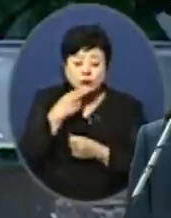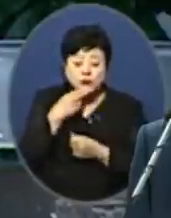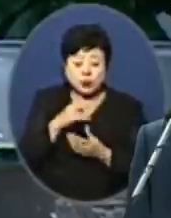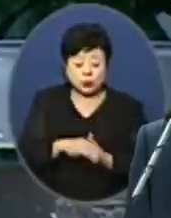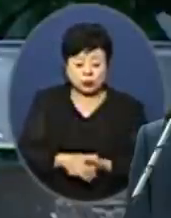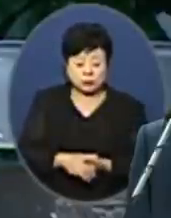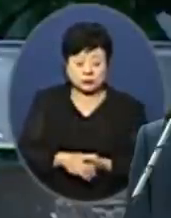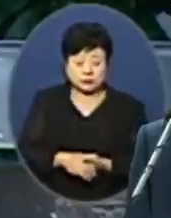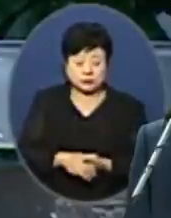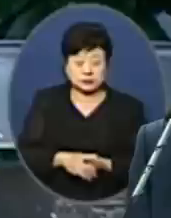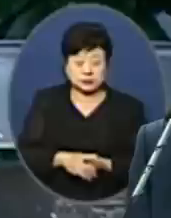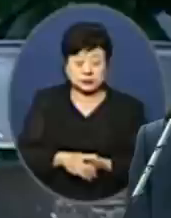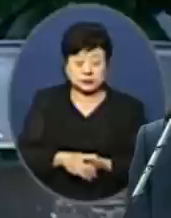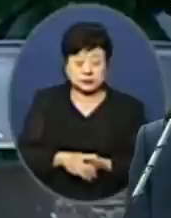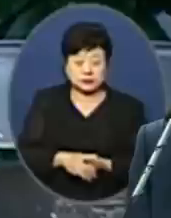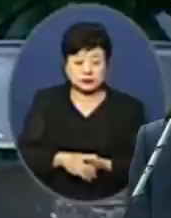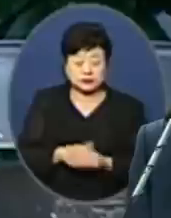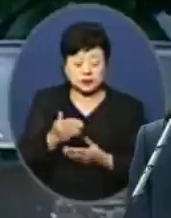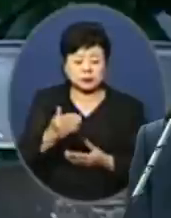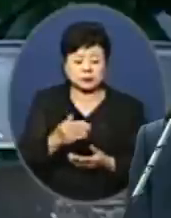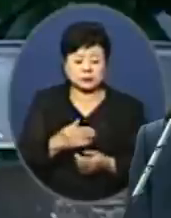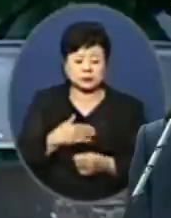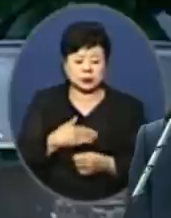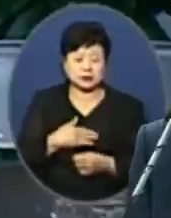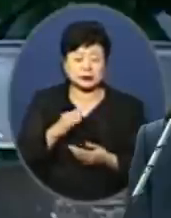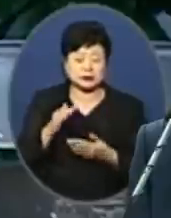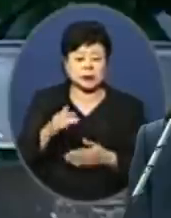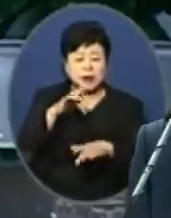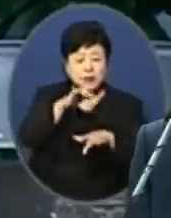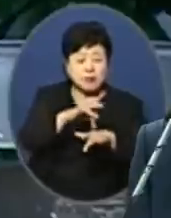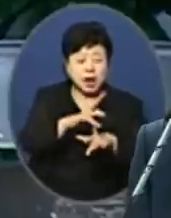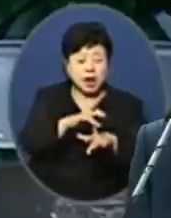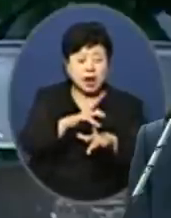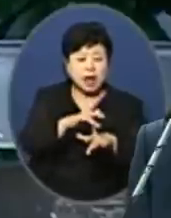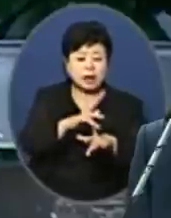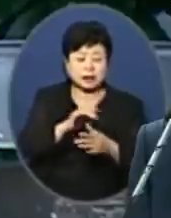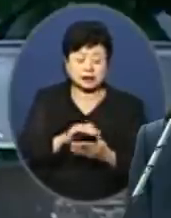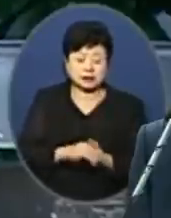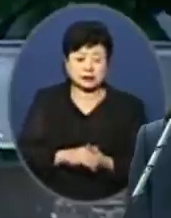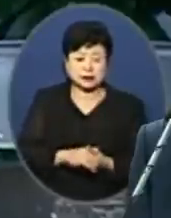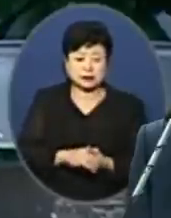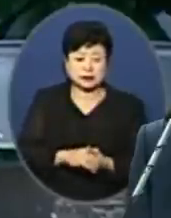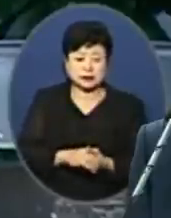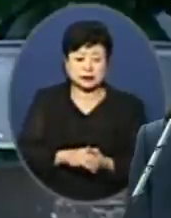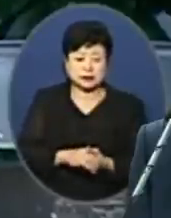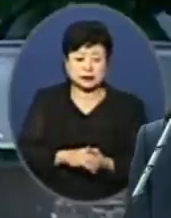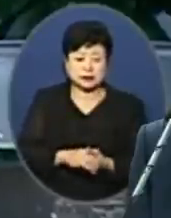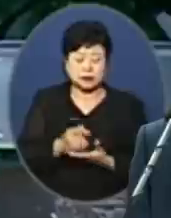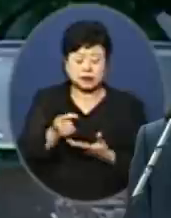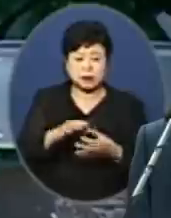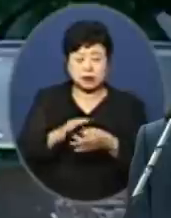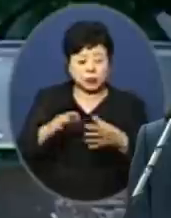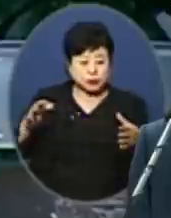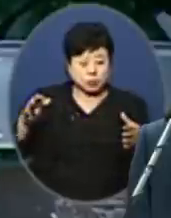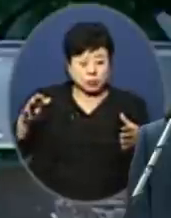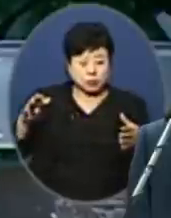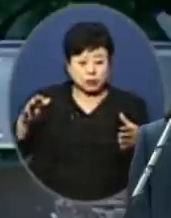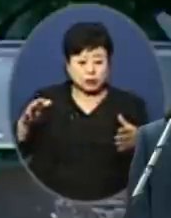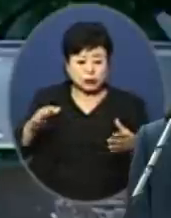없어요. 여러분 그걸 알고 나면 마귀하고 여러분하고는 관계가 없습니다.